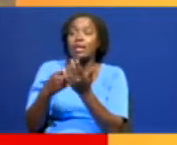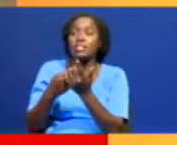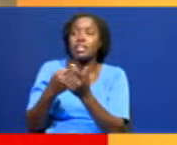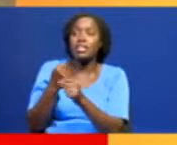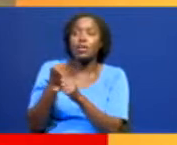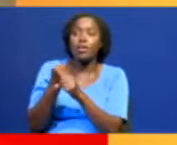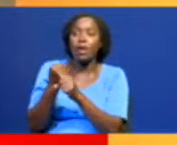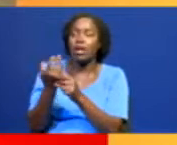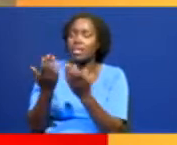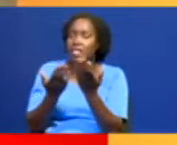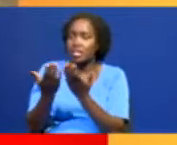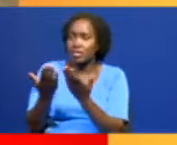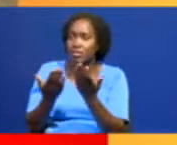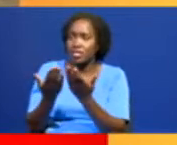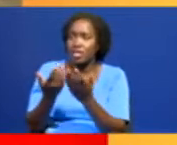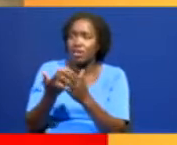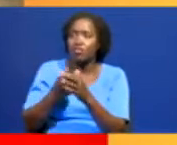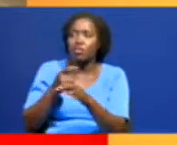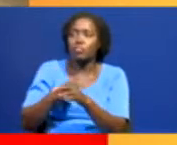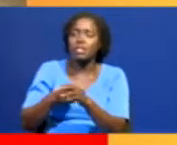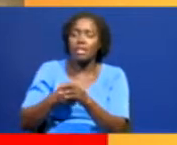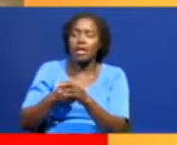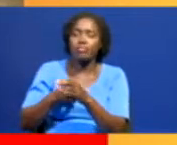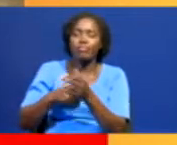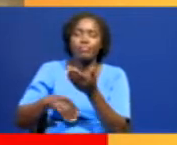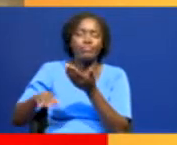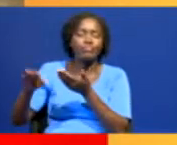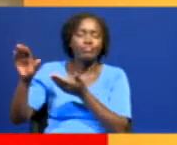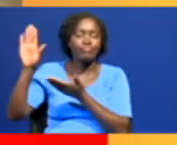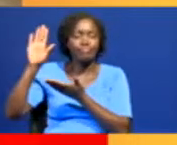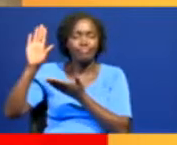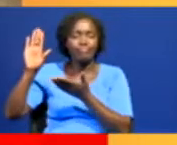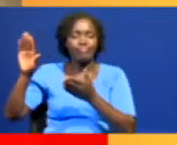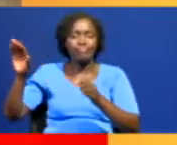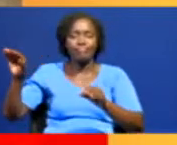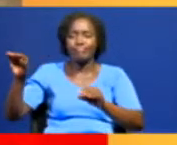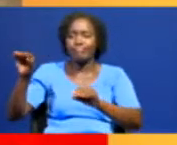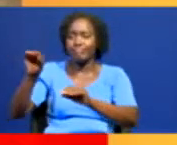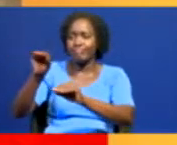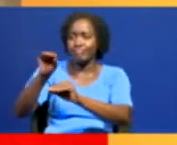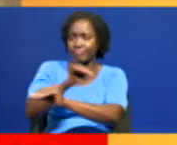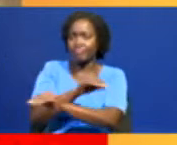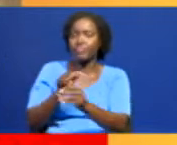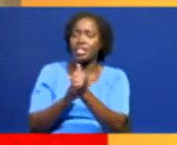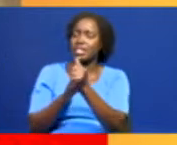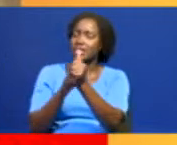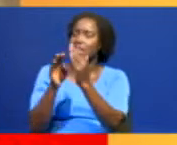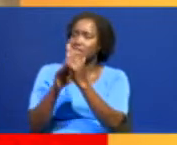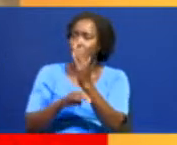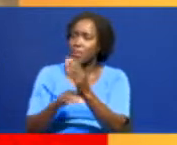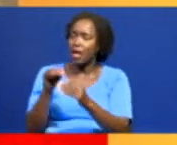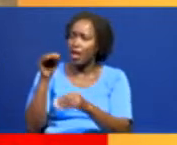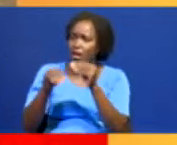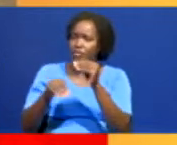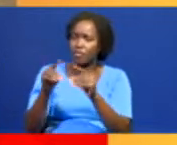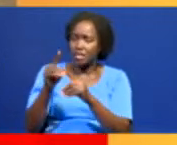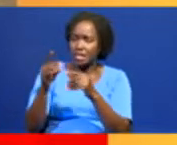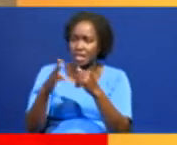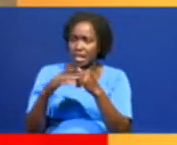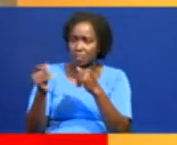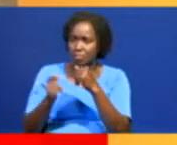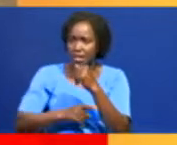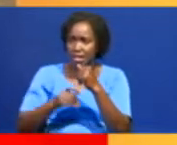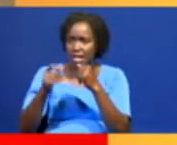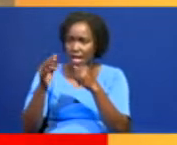utendakazi wa serikali wakati ambapo hatamu za uongozi ulipopatiwa. Kwa hivyo licha ya kuwa kura tuliipiga tarehe 9 mwezi wa